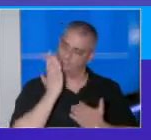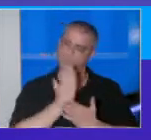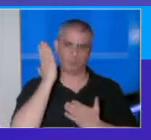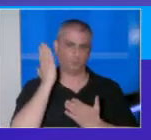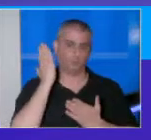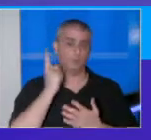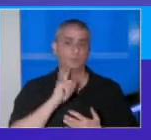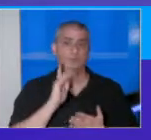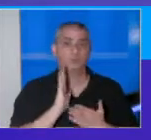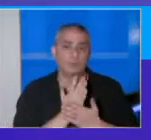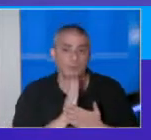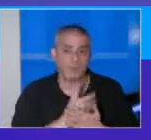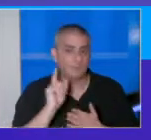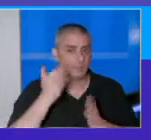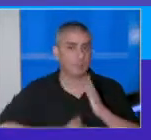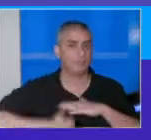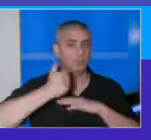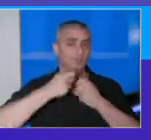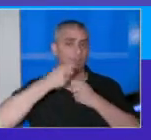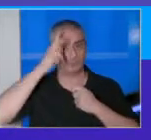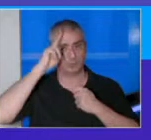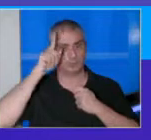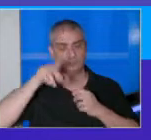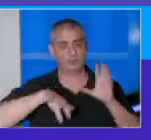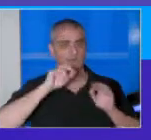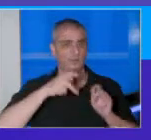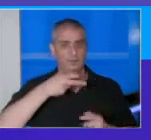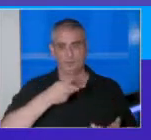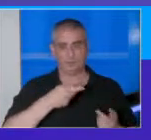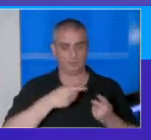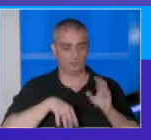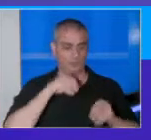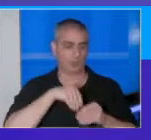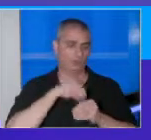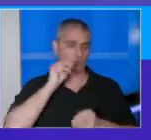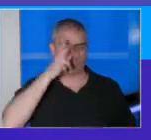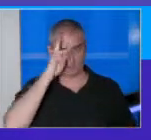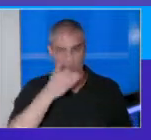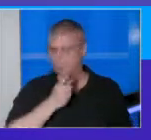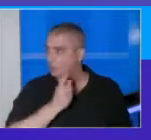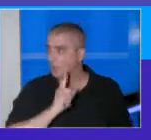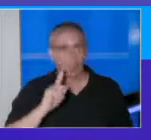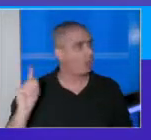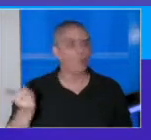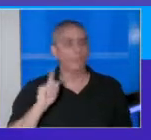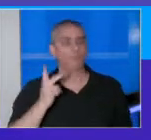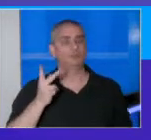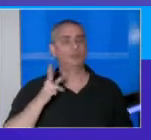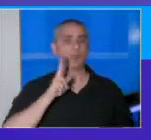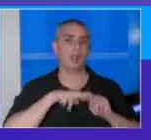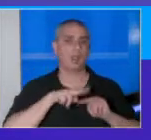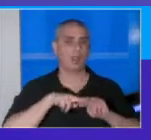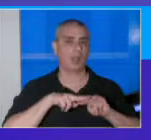משמעית. מי שמחליט מי שיהיה בראש תנועת הליכוד, זה נבחרי הליכוד, זה בוחרי הליכוד. לא כל מי שאחר